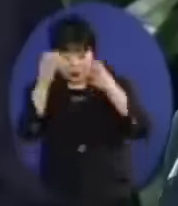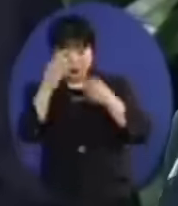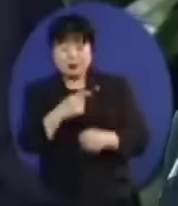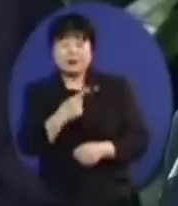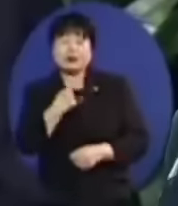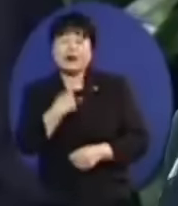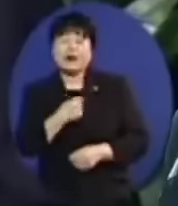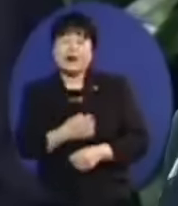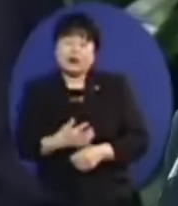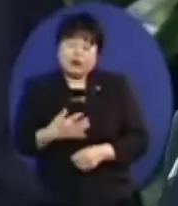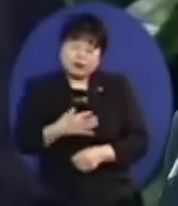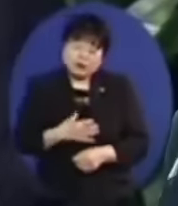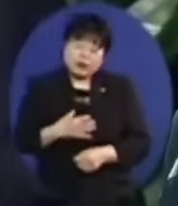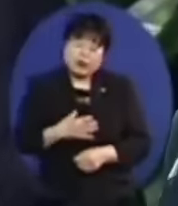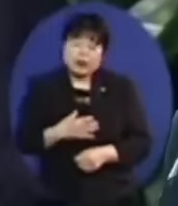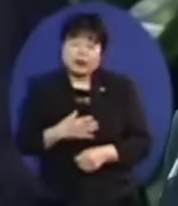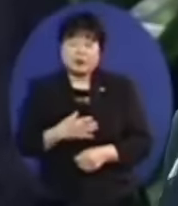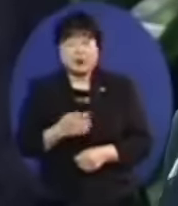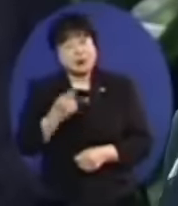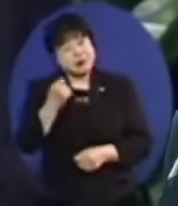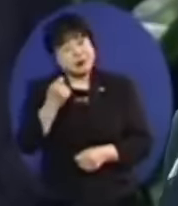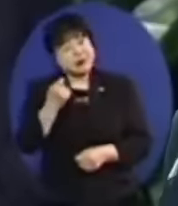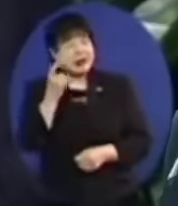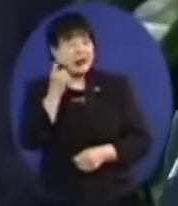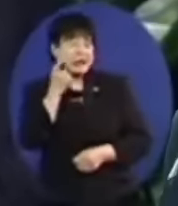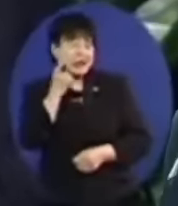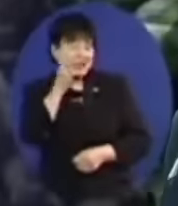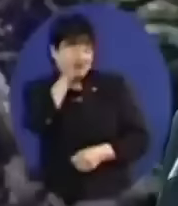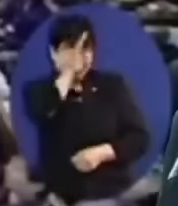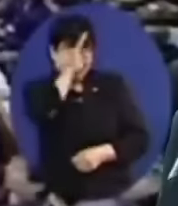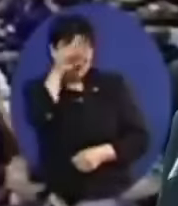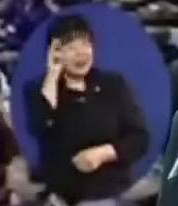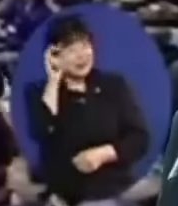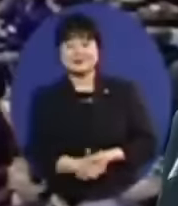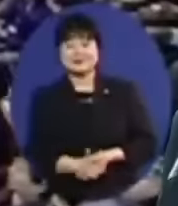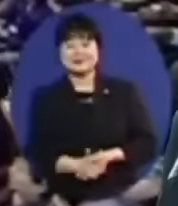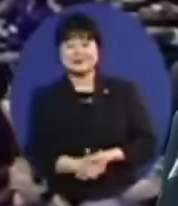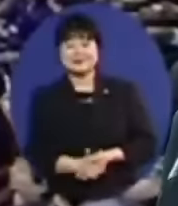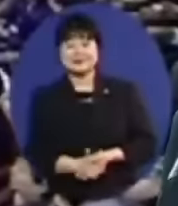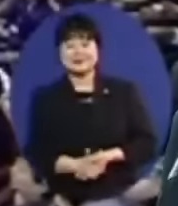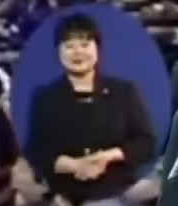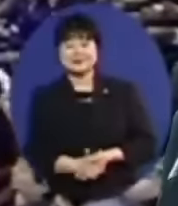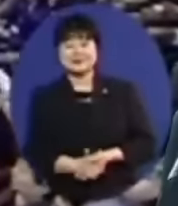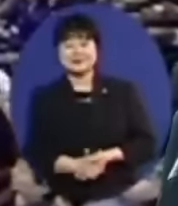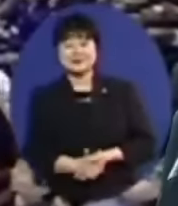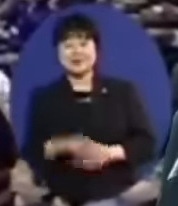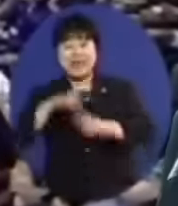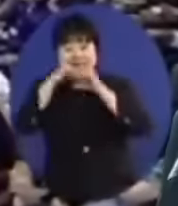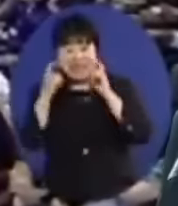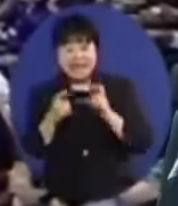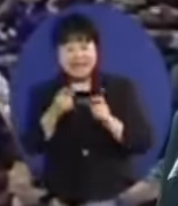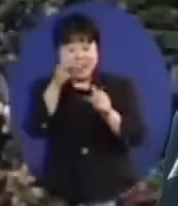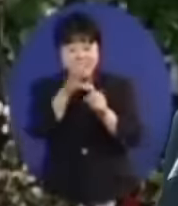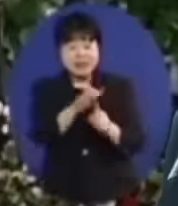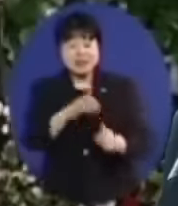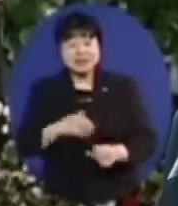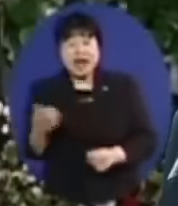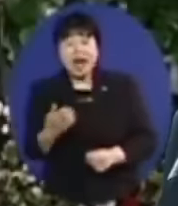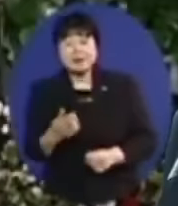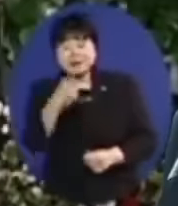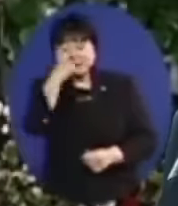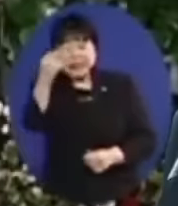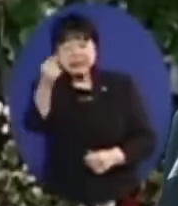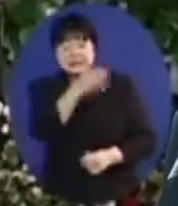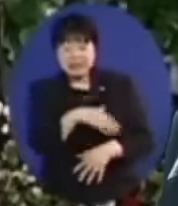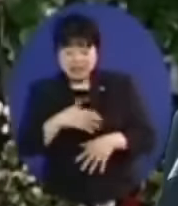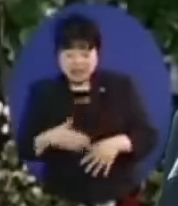괴롭다면 꾀병 노는 것 같아요. 이처럼 우리 각자에게 주어진 아픈 가시와